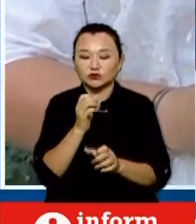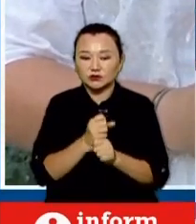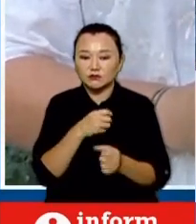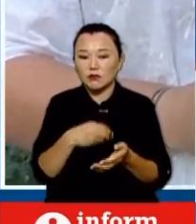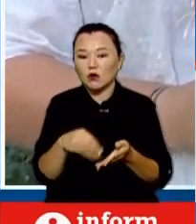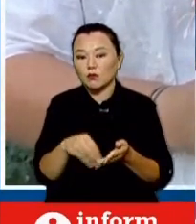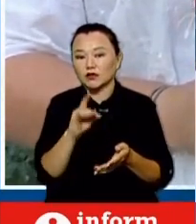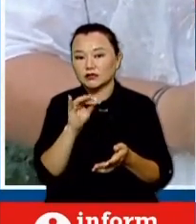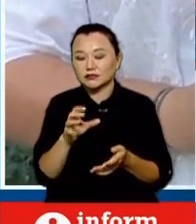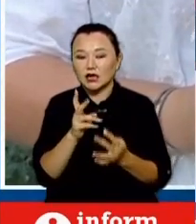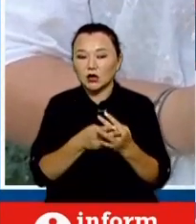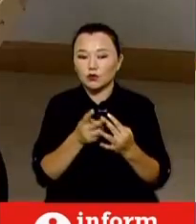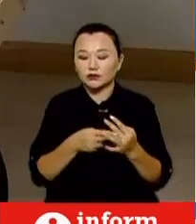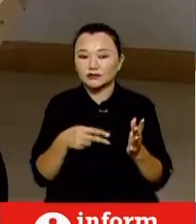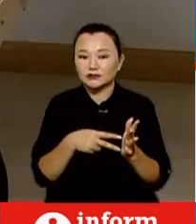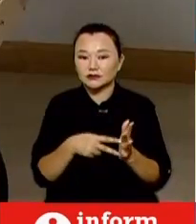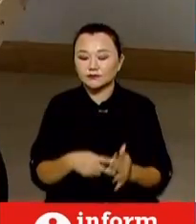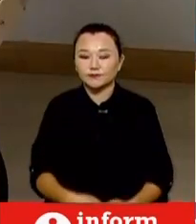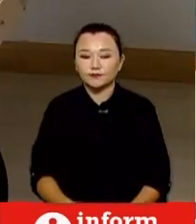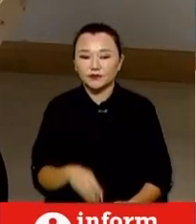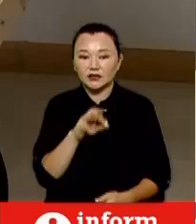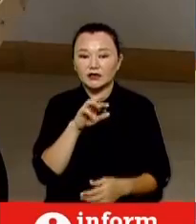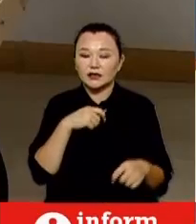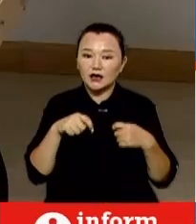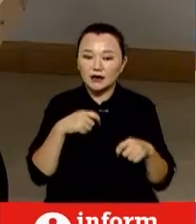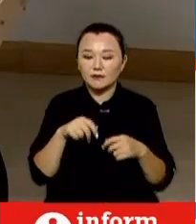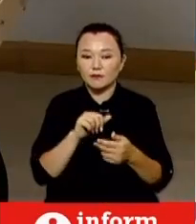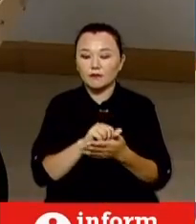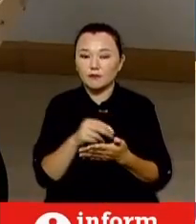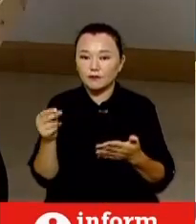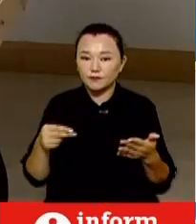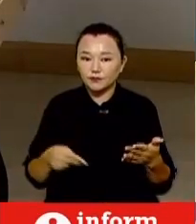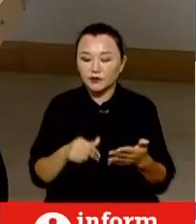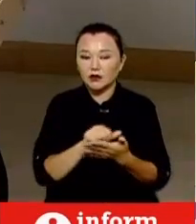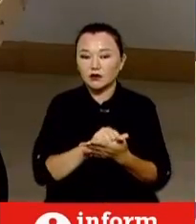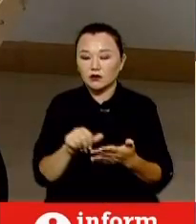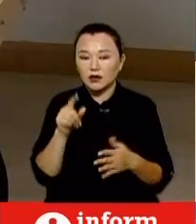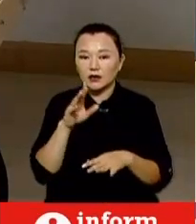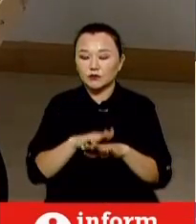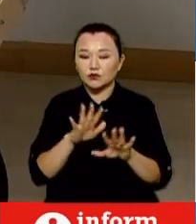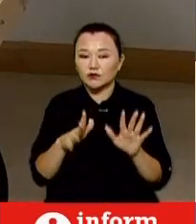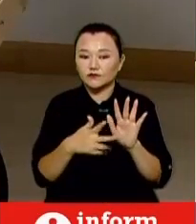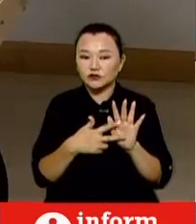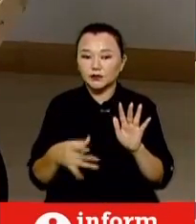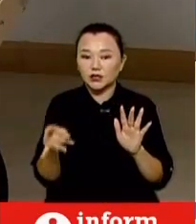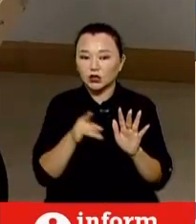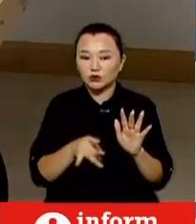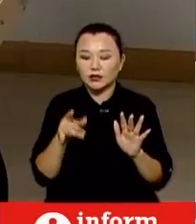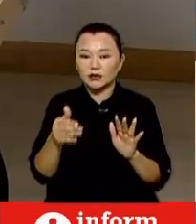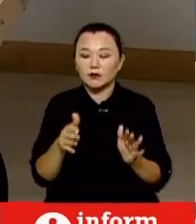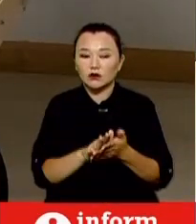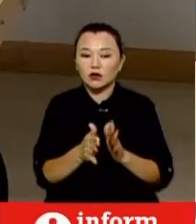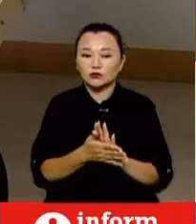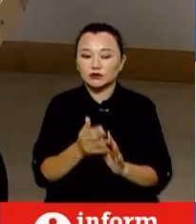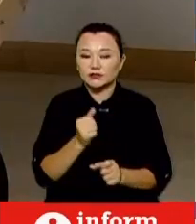покупку риса по льготной цене. По итогам ярмарки меморандумы на закуп риса заключили акиматы только 8 регионов. Ими